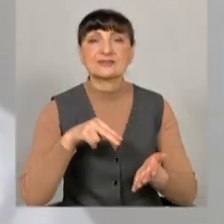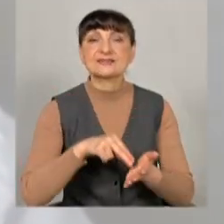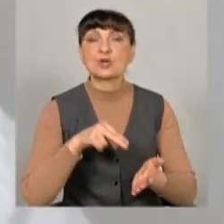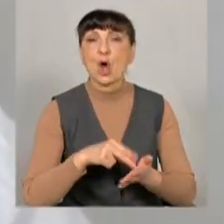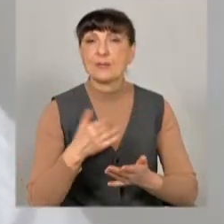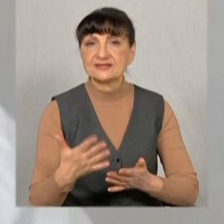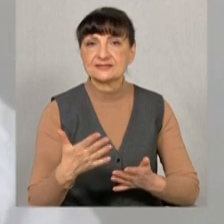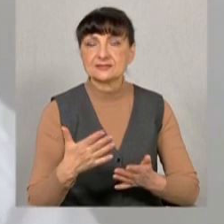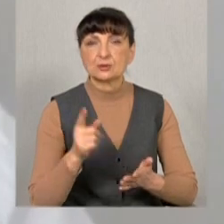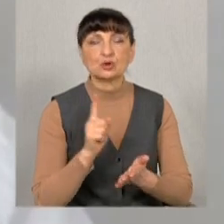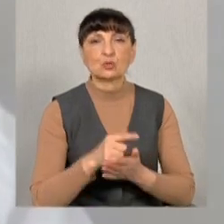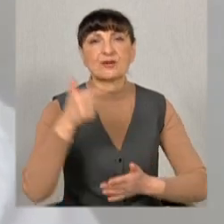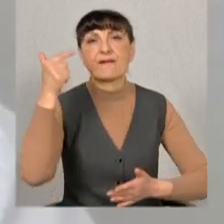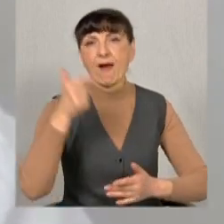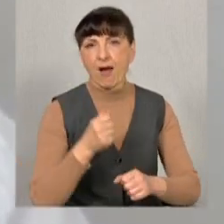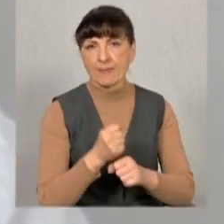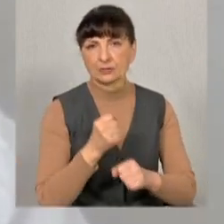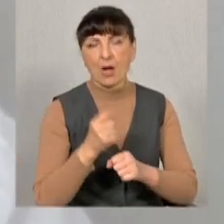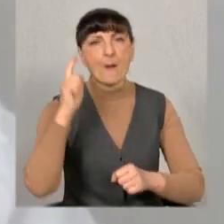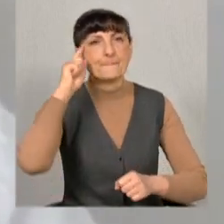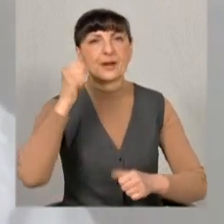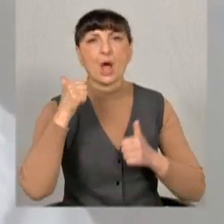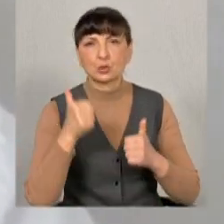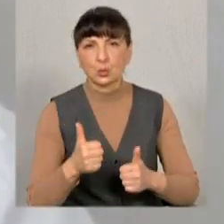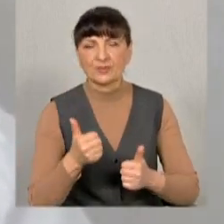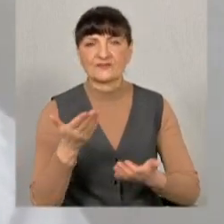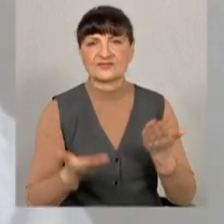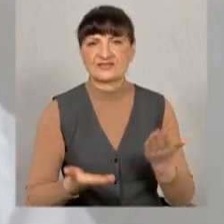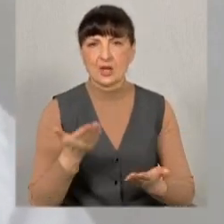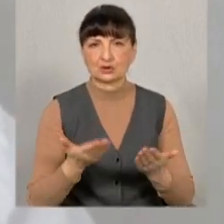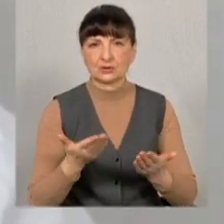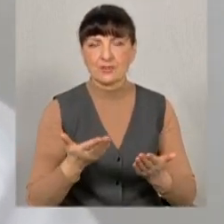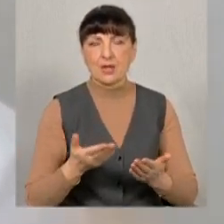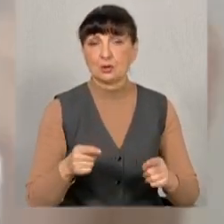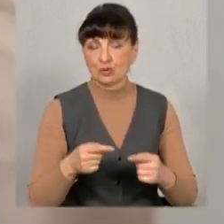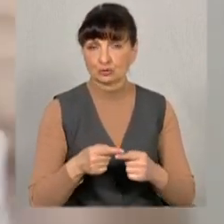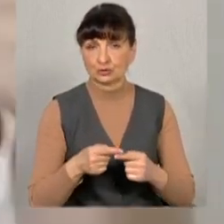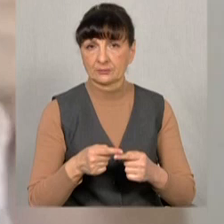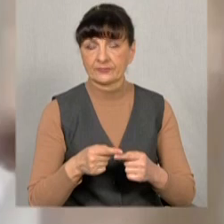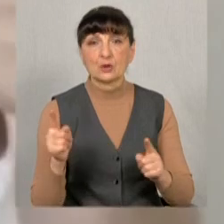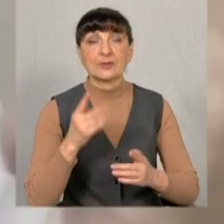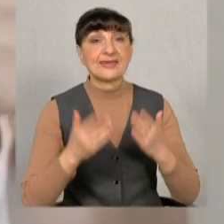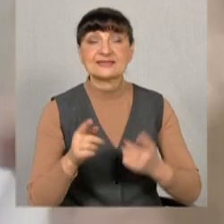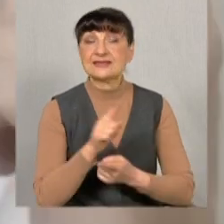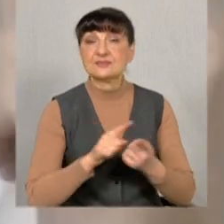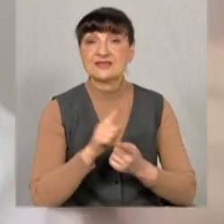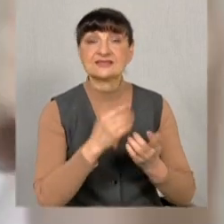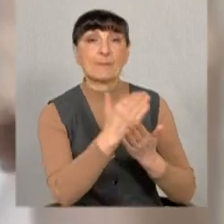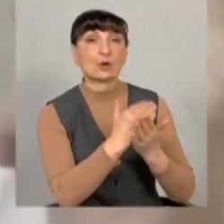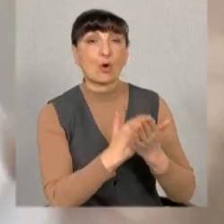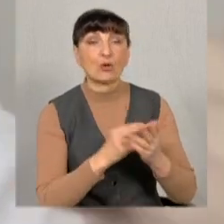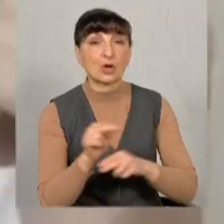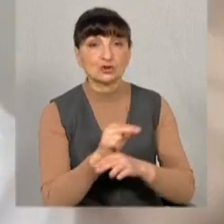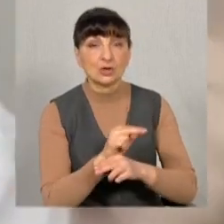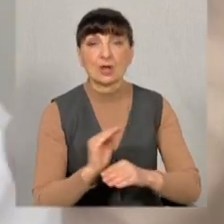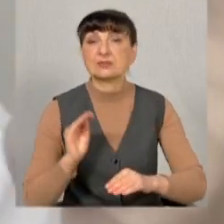должен быть очень грамотным, продуманным, взвешенным и обоснованным, чтобы, если изменился протокол лечения,